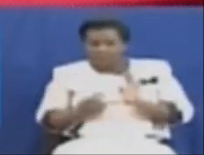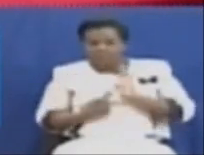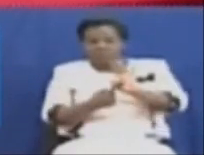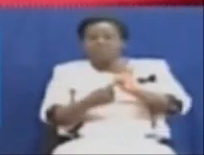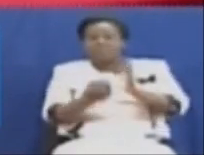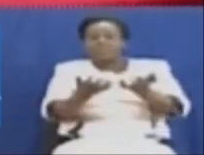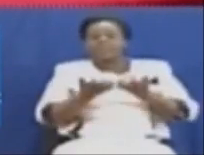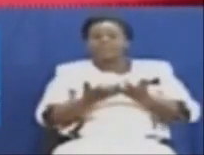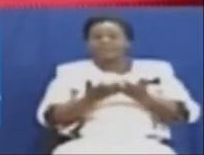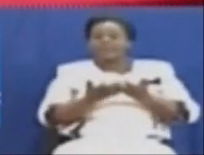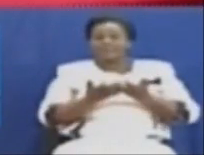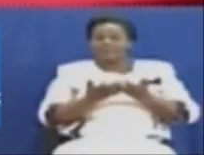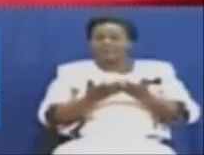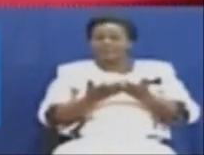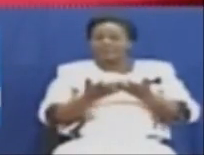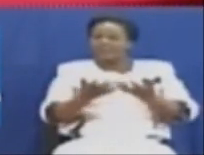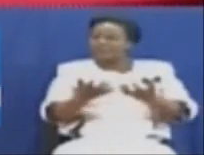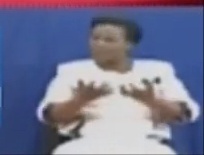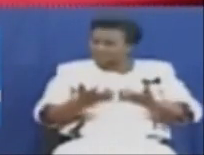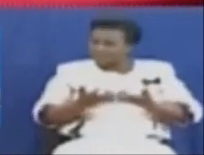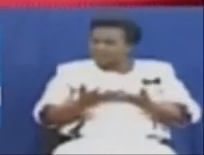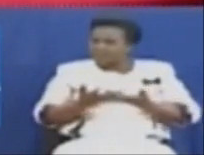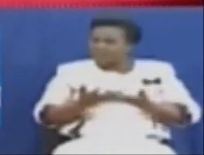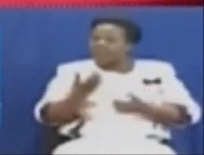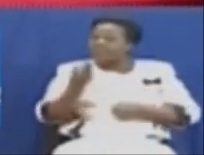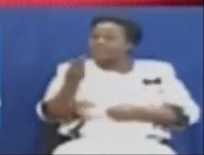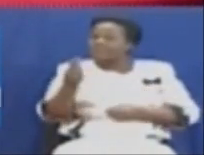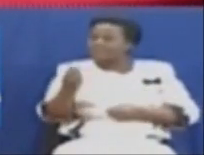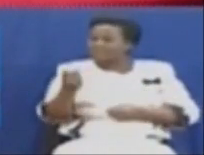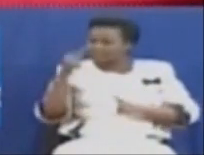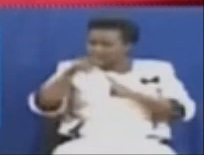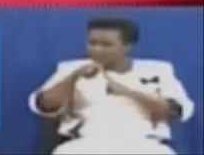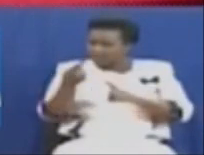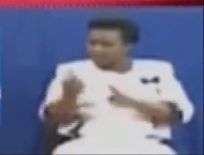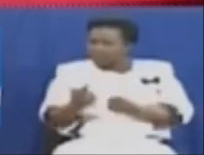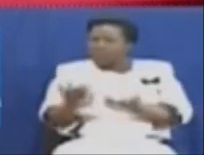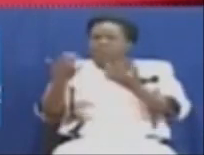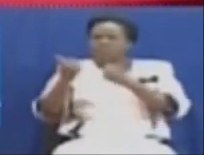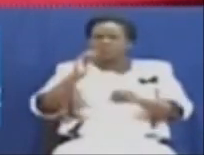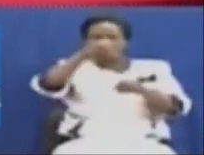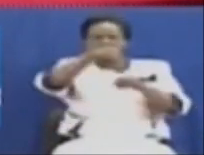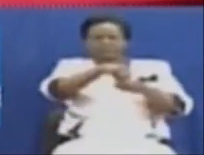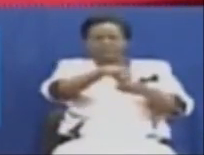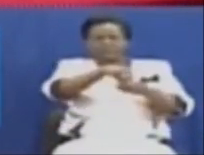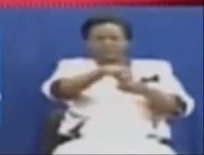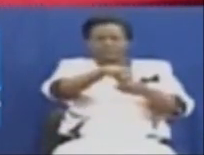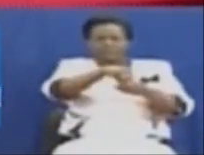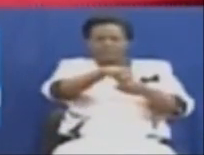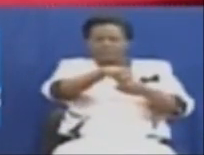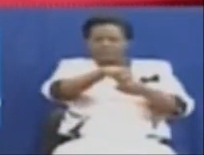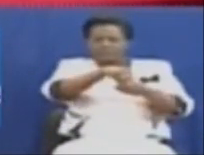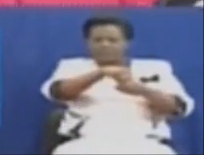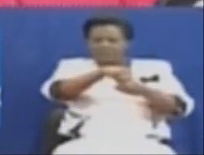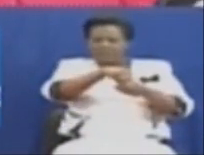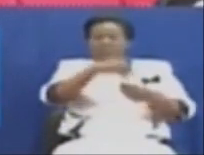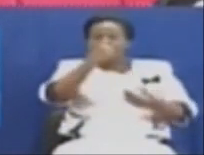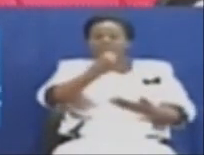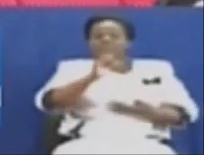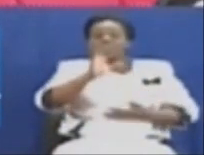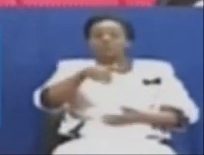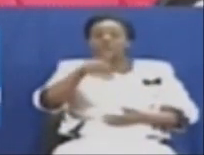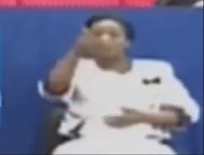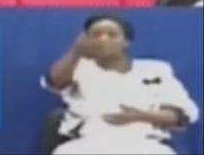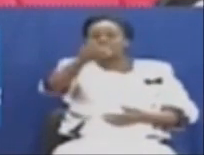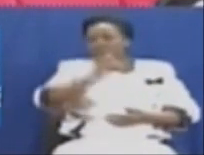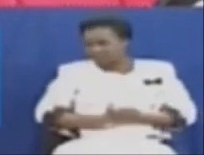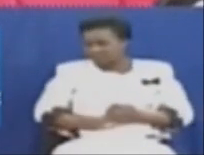kulingana mahitaji ya barabara zao, ili sasa tuanze kuingiza kwenye mpango wa fedha kwa ajili ya matumizi ya mwaka ujao wa